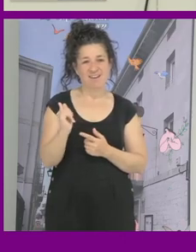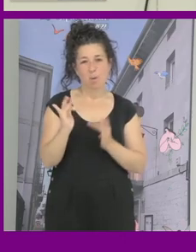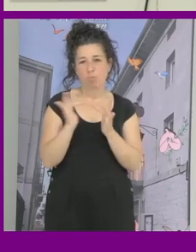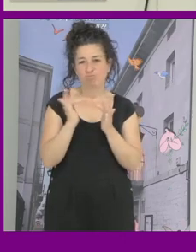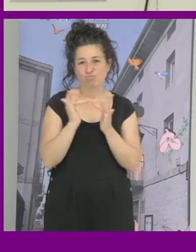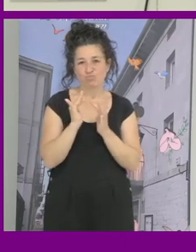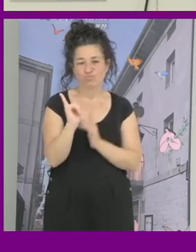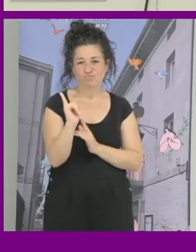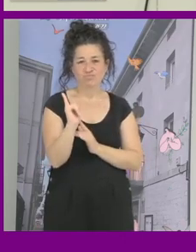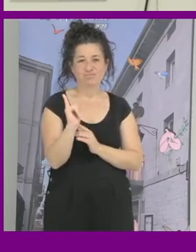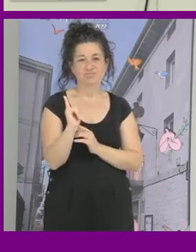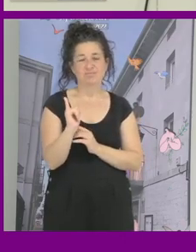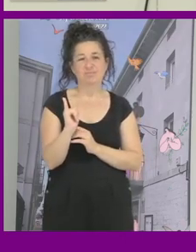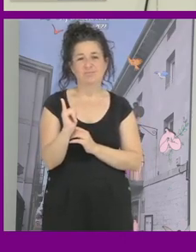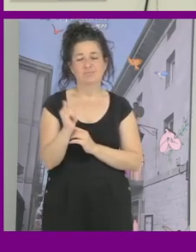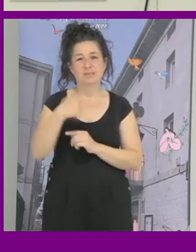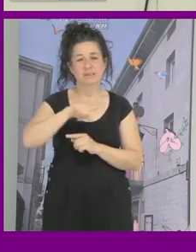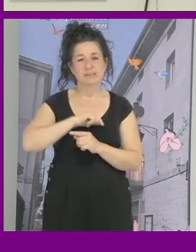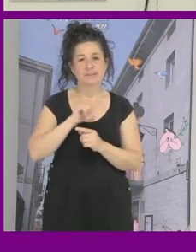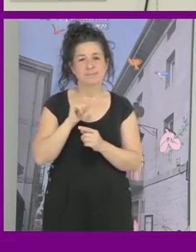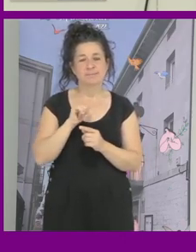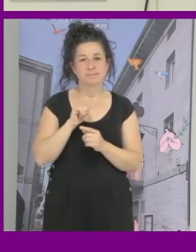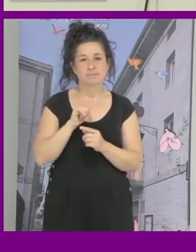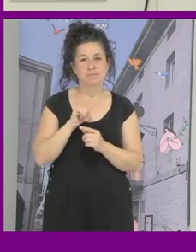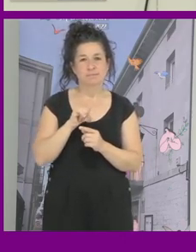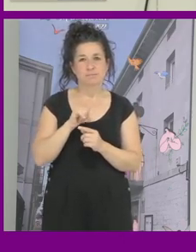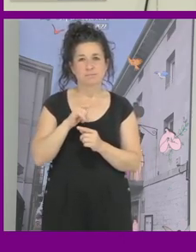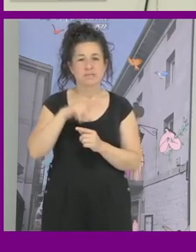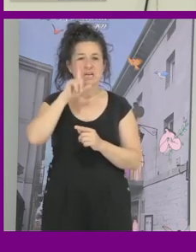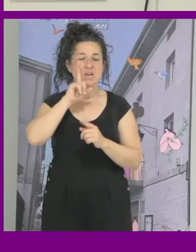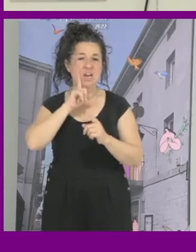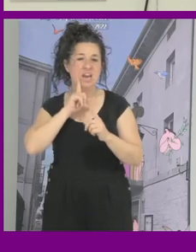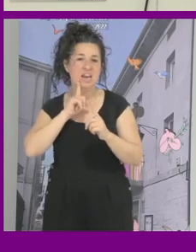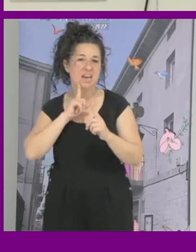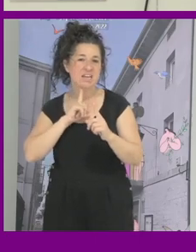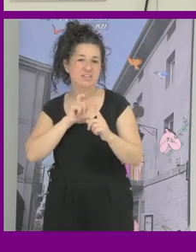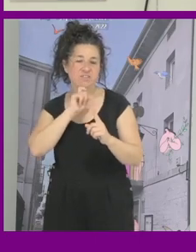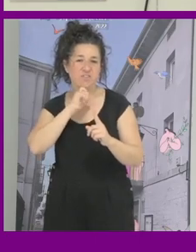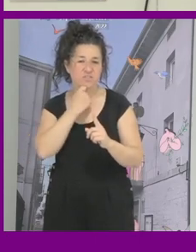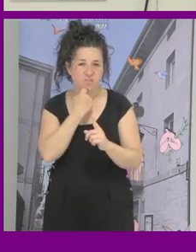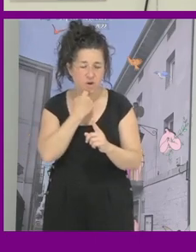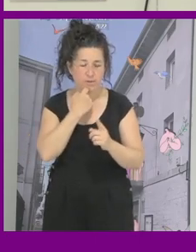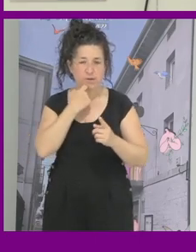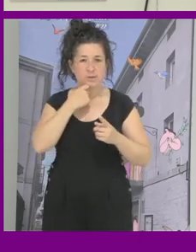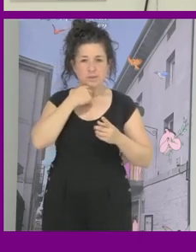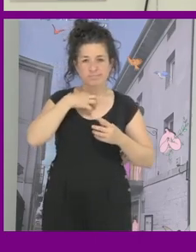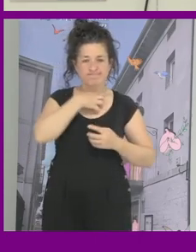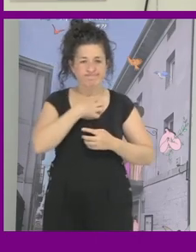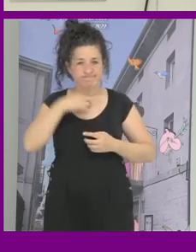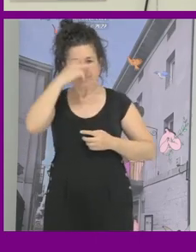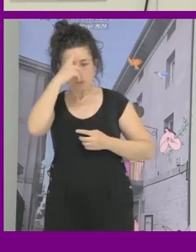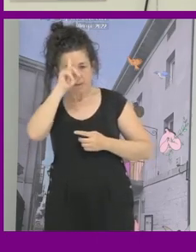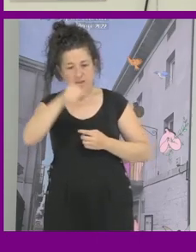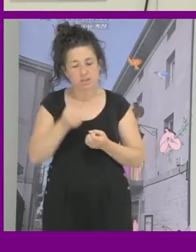konektatuta, eta planteatzen ditugu, lesbofobiari buruzko ezinegonak, baina baita ere, ez